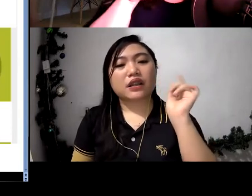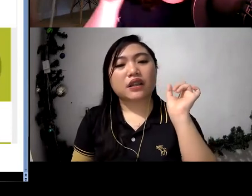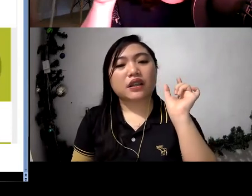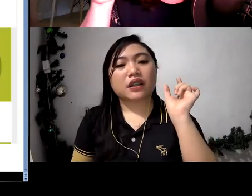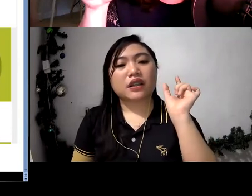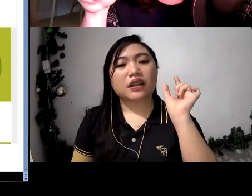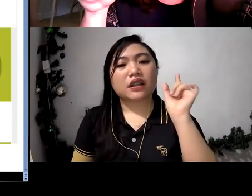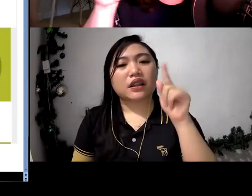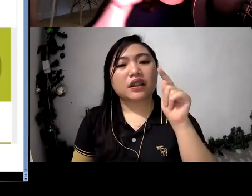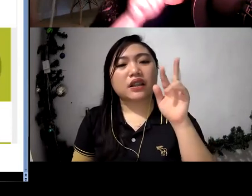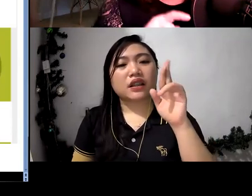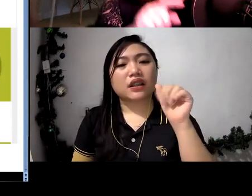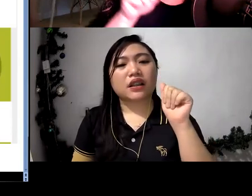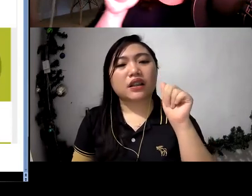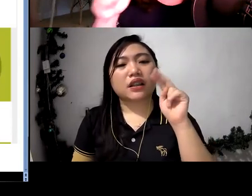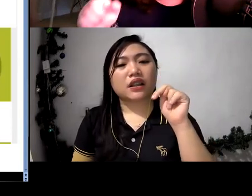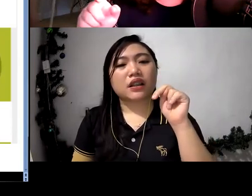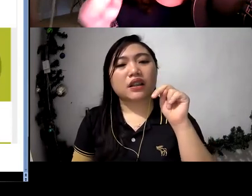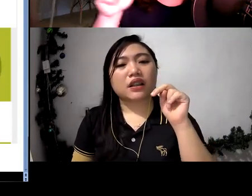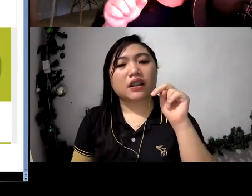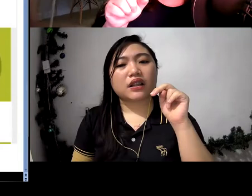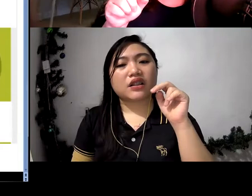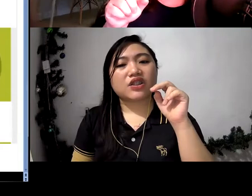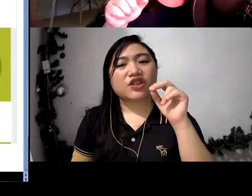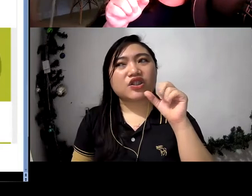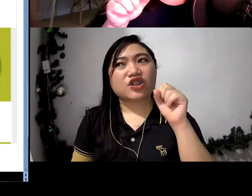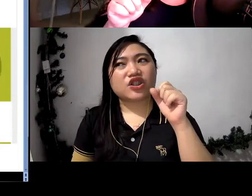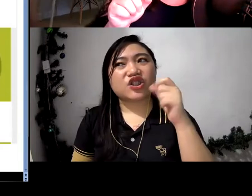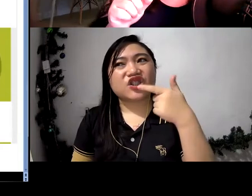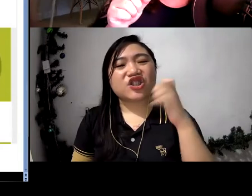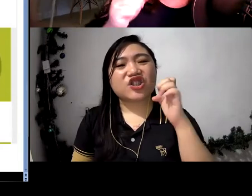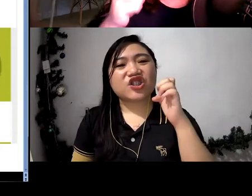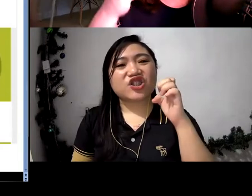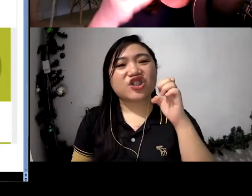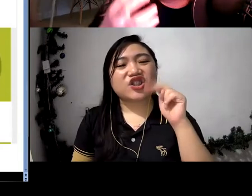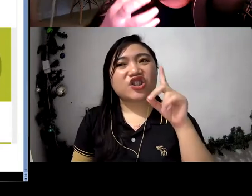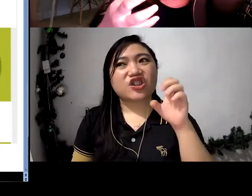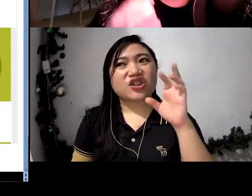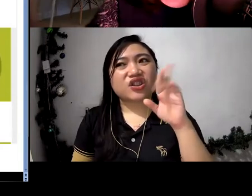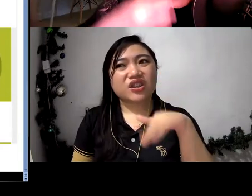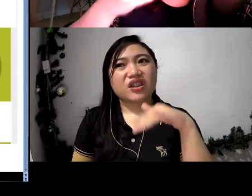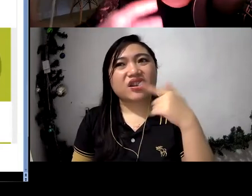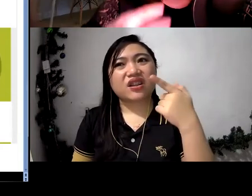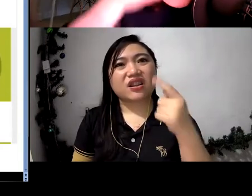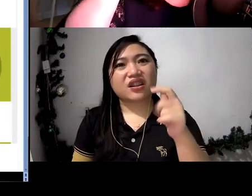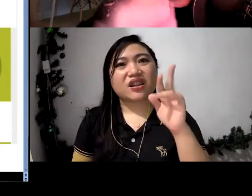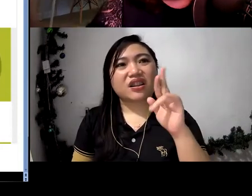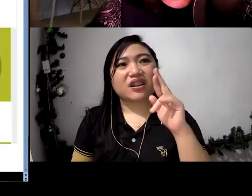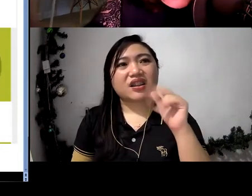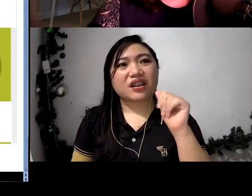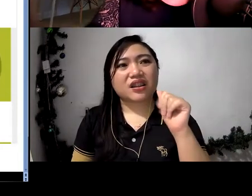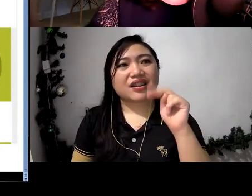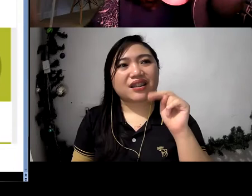is transgender and transsexual. Yung transsexual, nagkaroon siya ng sex reassignment surgery,